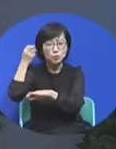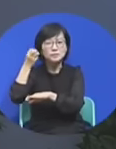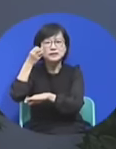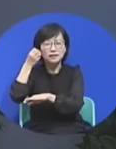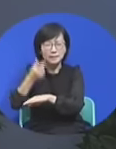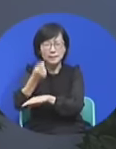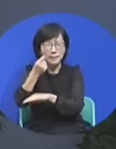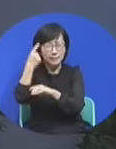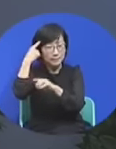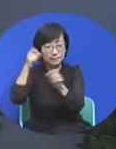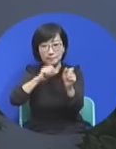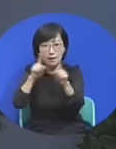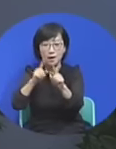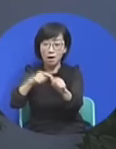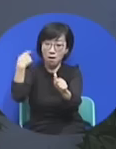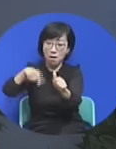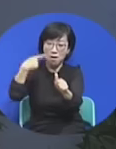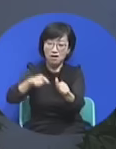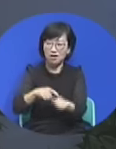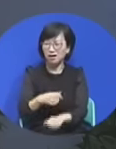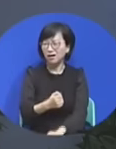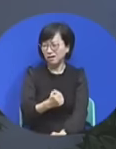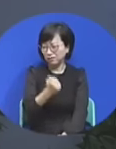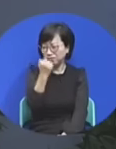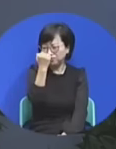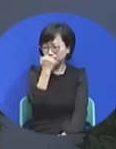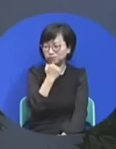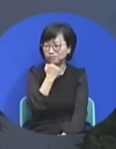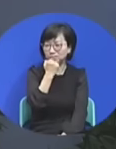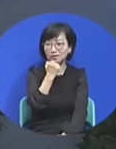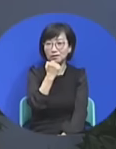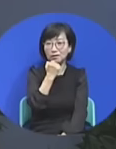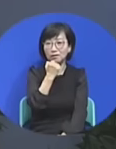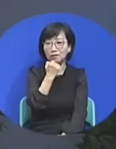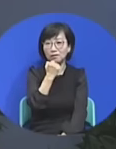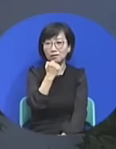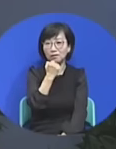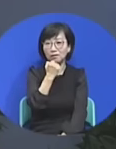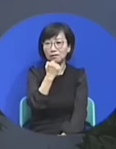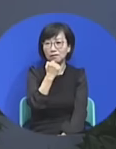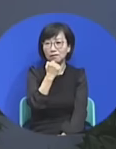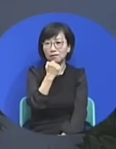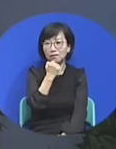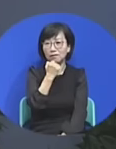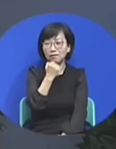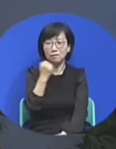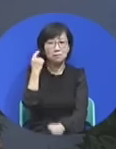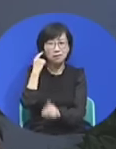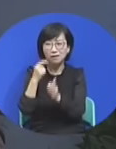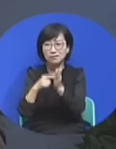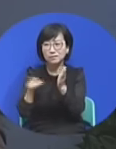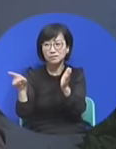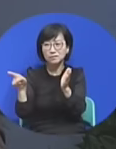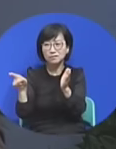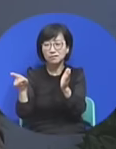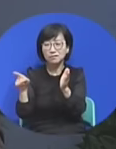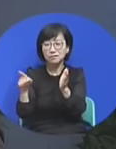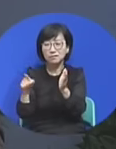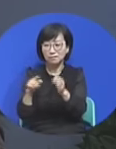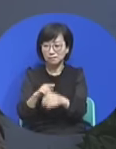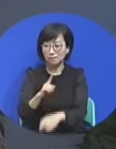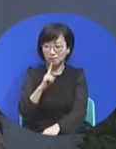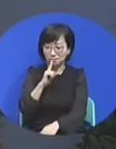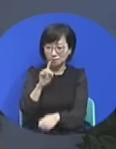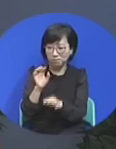King Nebuchadnezzar will lose his mind. You must implement these changes so that you can come at me safe from this. They just scoffed at those words. 무슨 소리 하냐면서요. They ridiculed